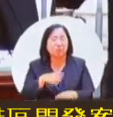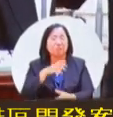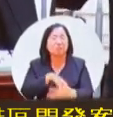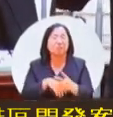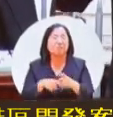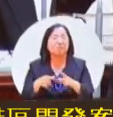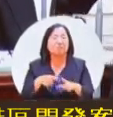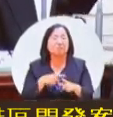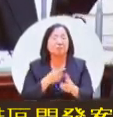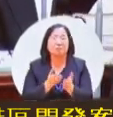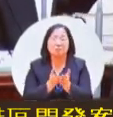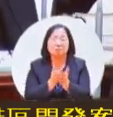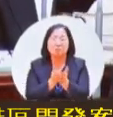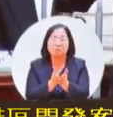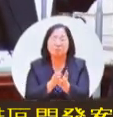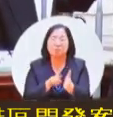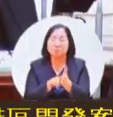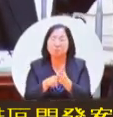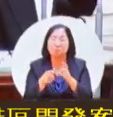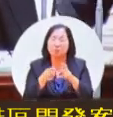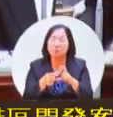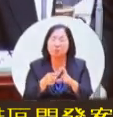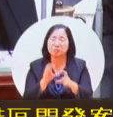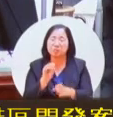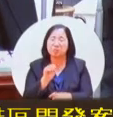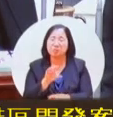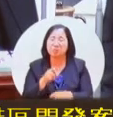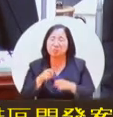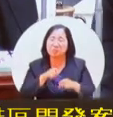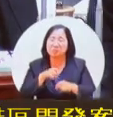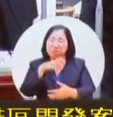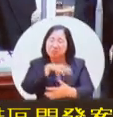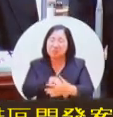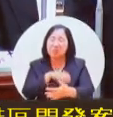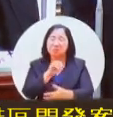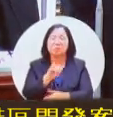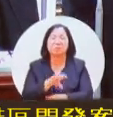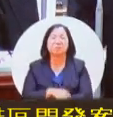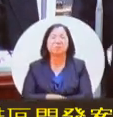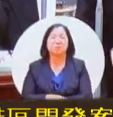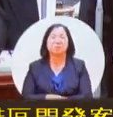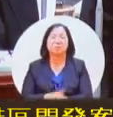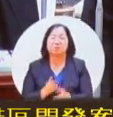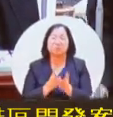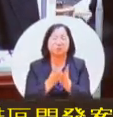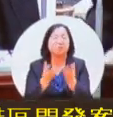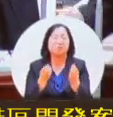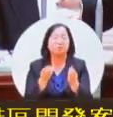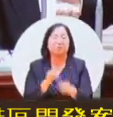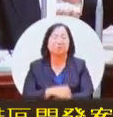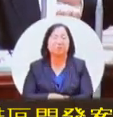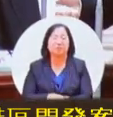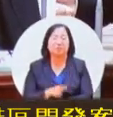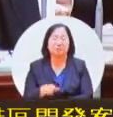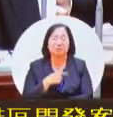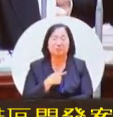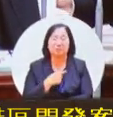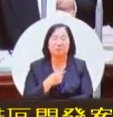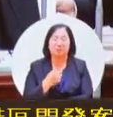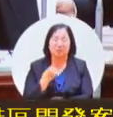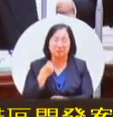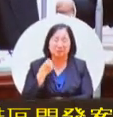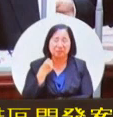个油井专区 目前是。 据所了解，好像 目前是没有。 油井专区没有。 没有了，但是它就是规划成新材料产业园区。 所